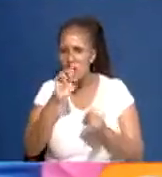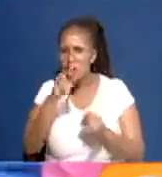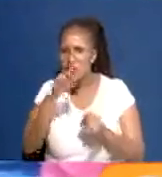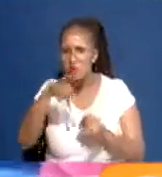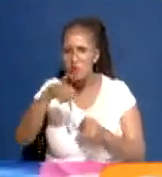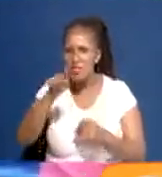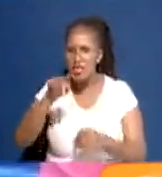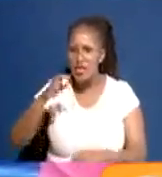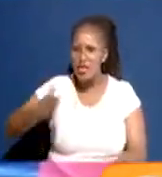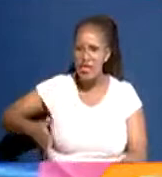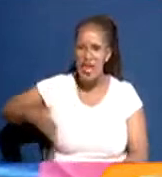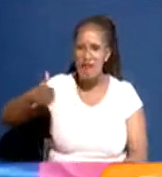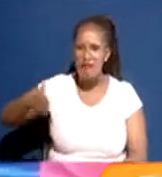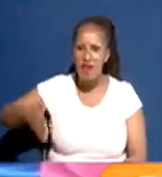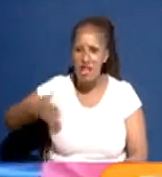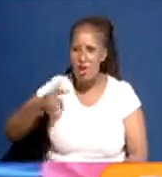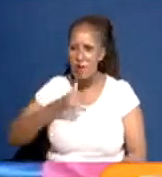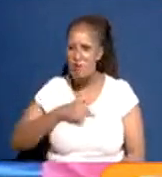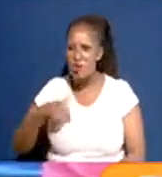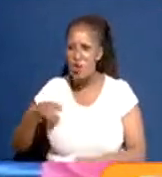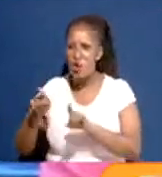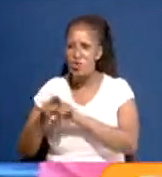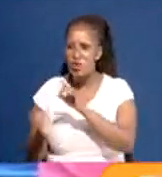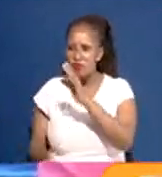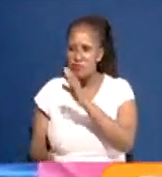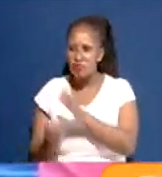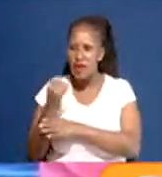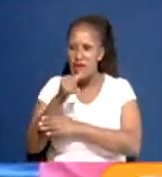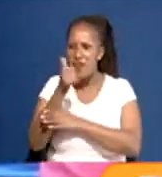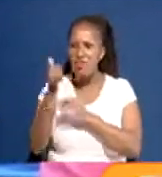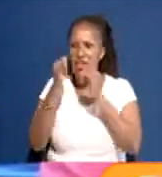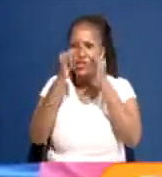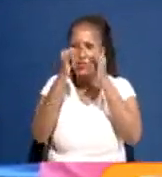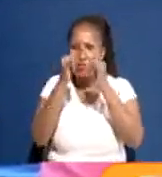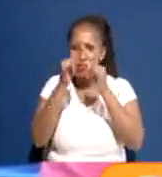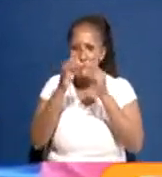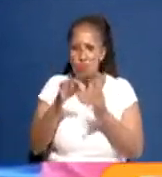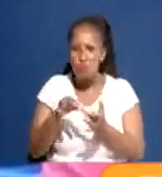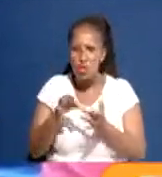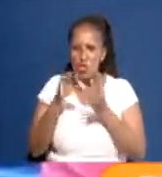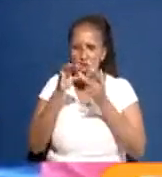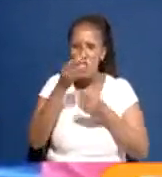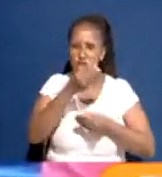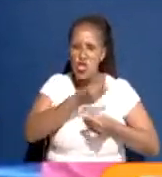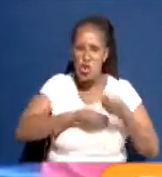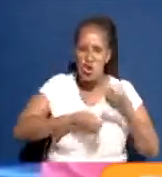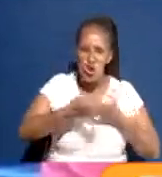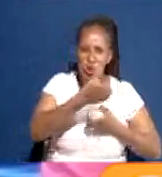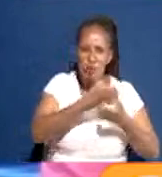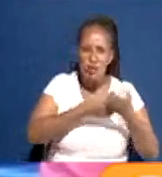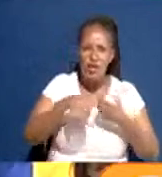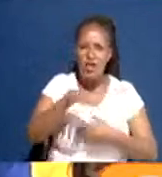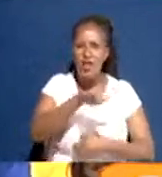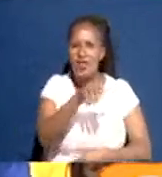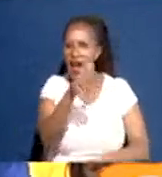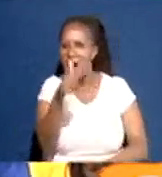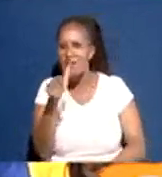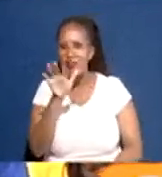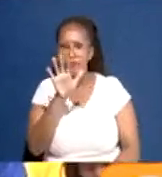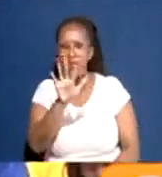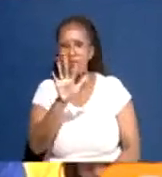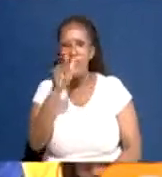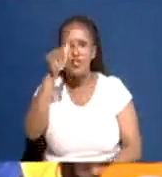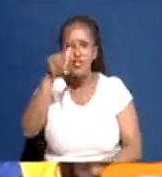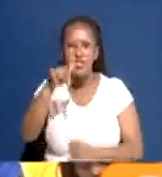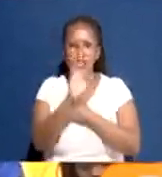Naivasha. Tunaanzisha special economic zones zingine 5 katika